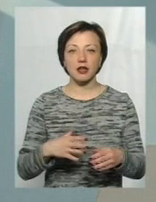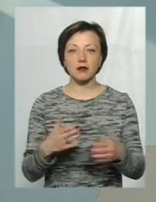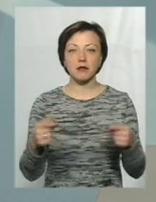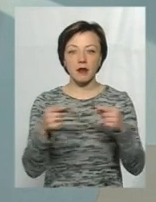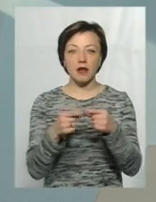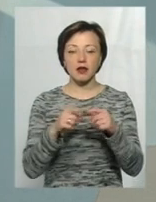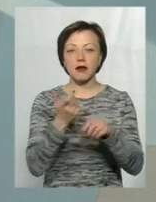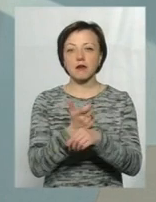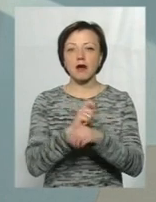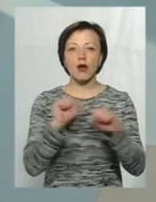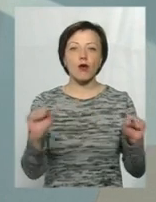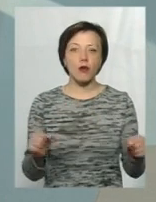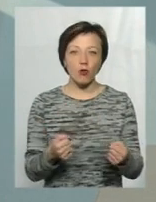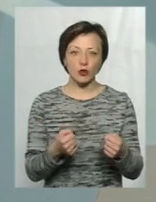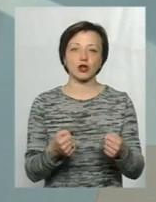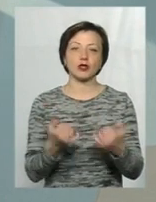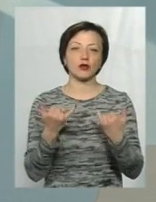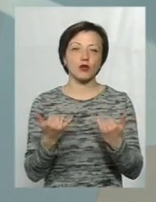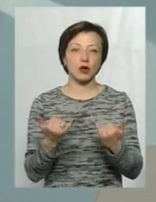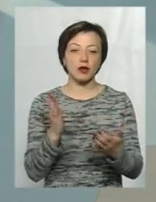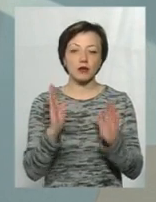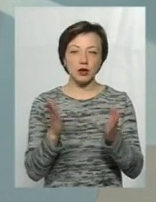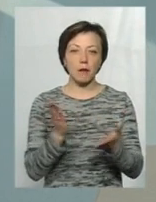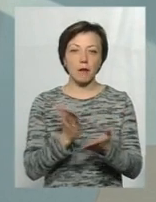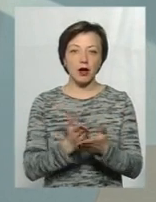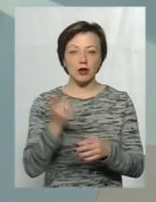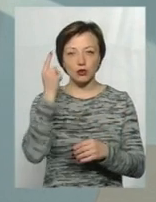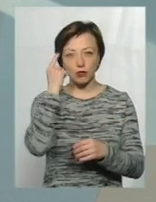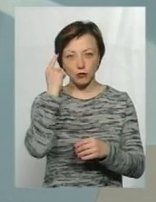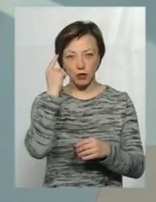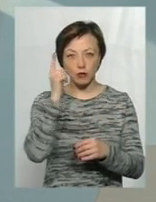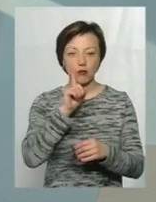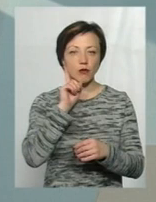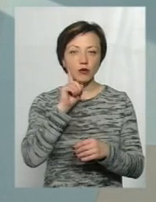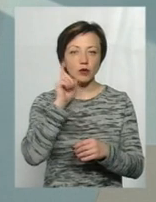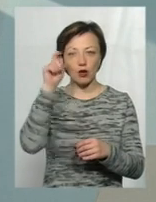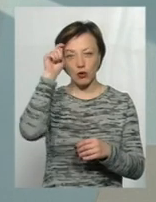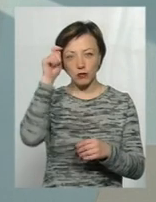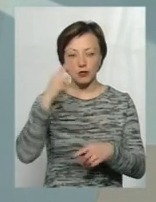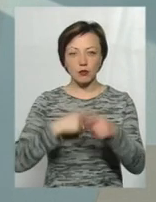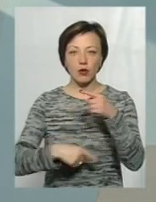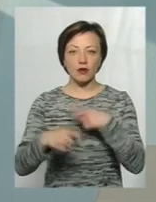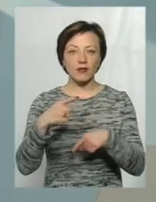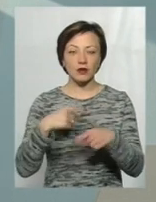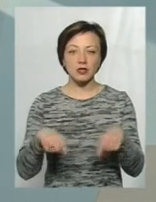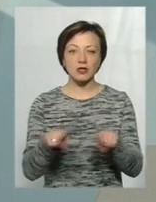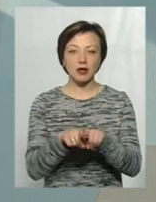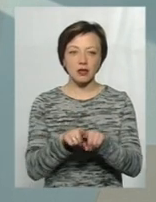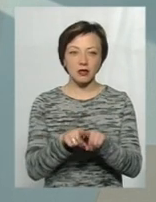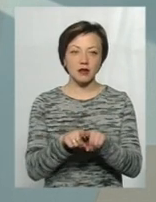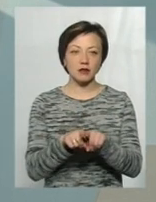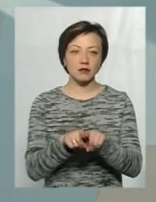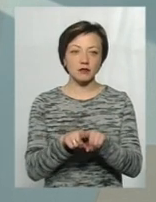певні переохолодження. Ви сьогодні будемо мати, я думаю, молодих хлопців, які повернулися такі, також